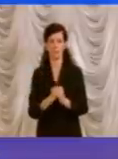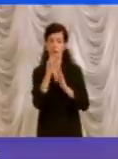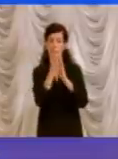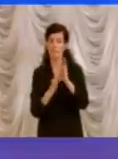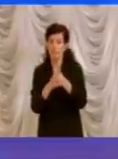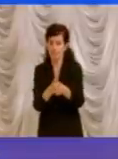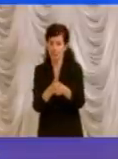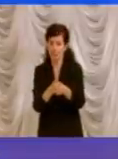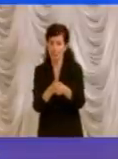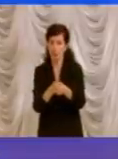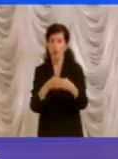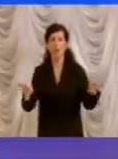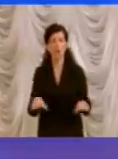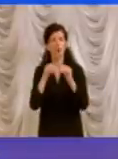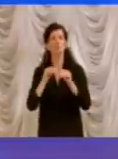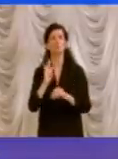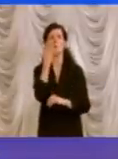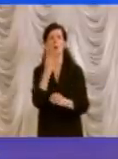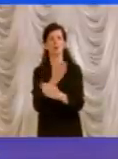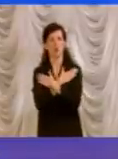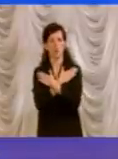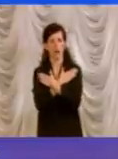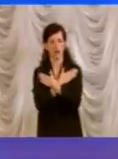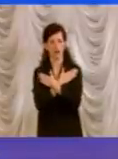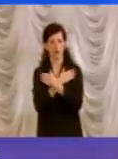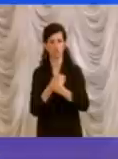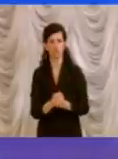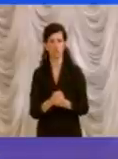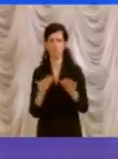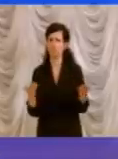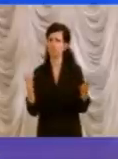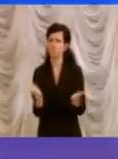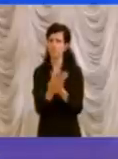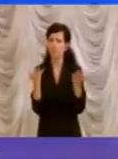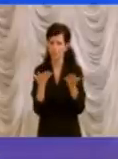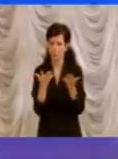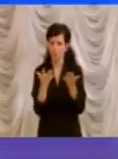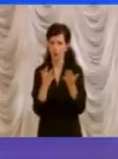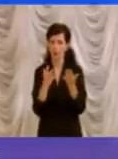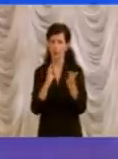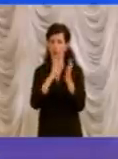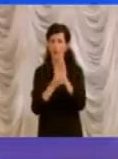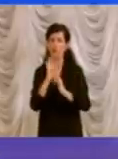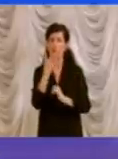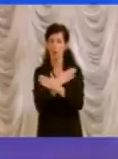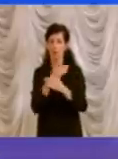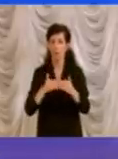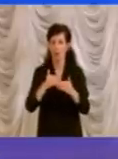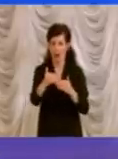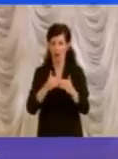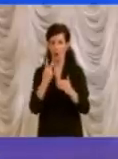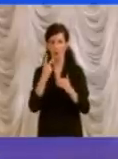quello più in vigore dal 4 maggio cosa succederà dal 4 maggio per le due settimane